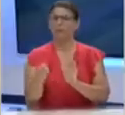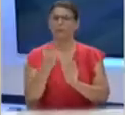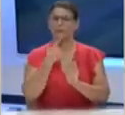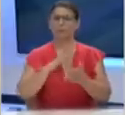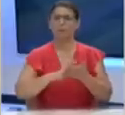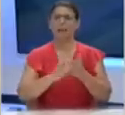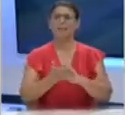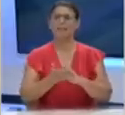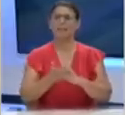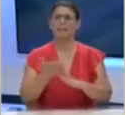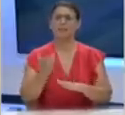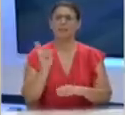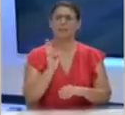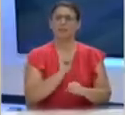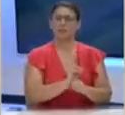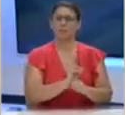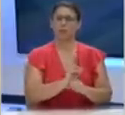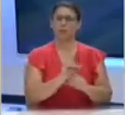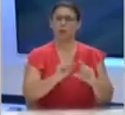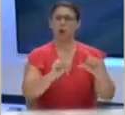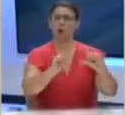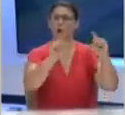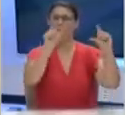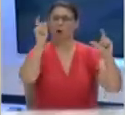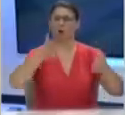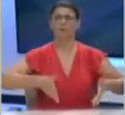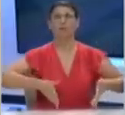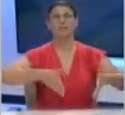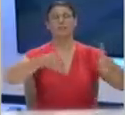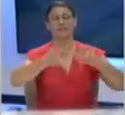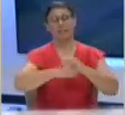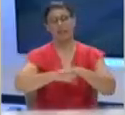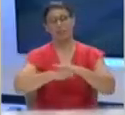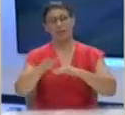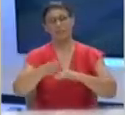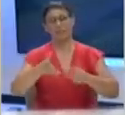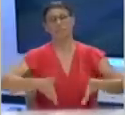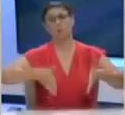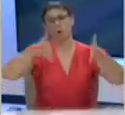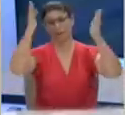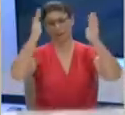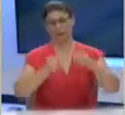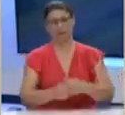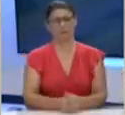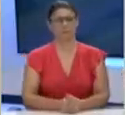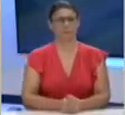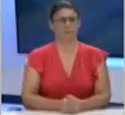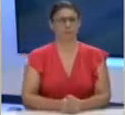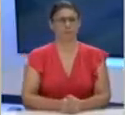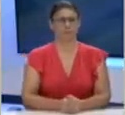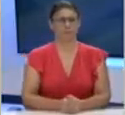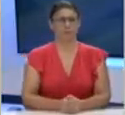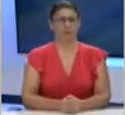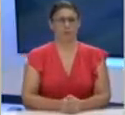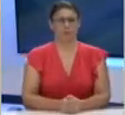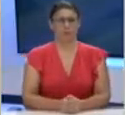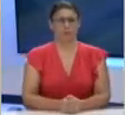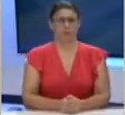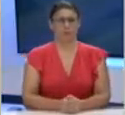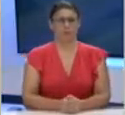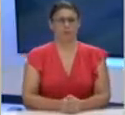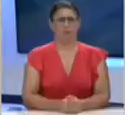των υπολείπων ορόφων της δεξιάς πολυκατοικίας. Κυρίες και κύριοι συνάδελφοι, έχω πει